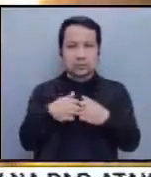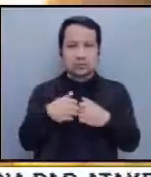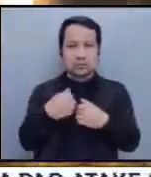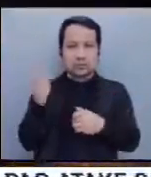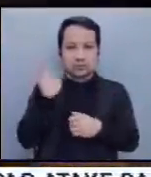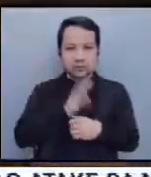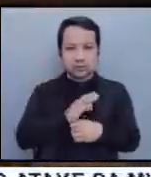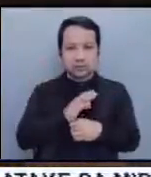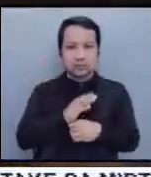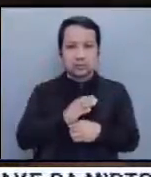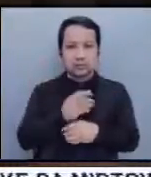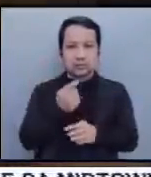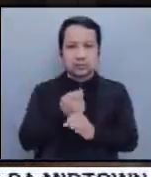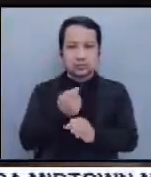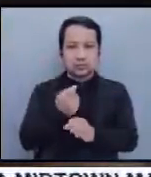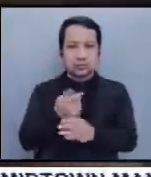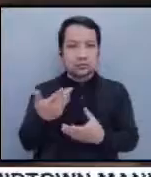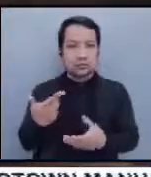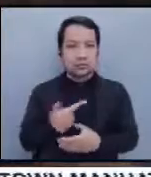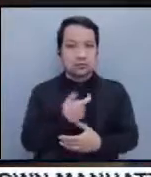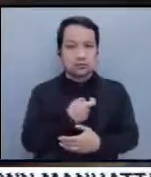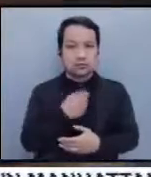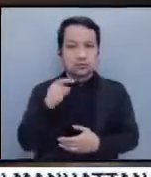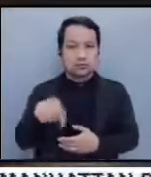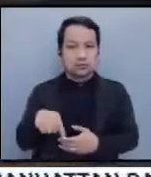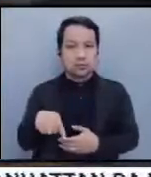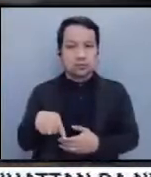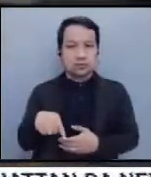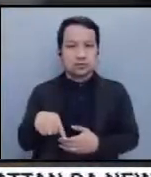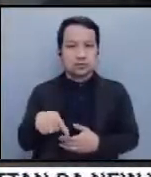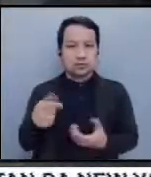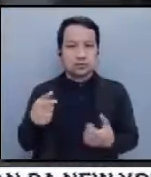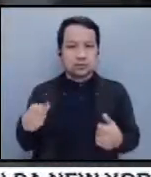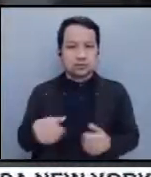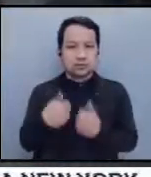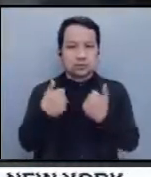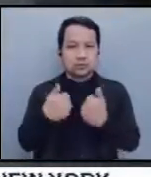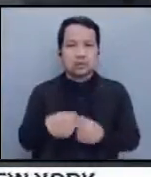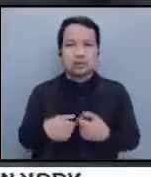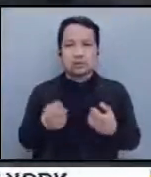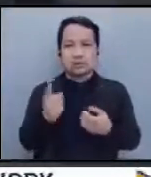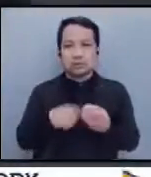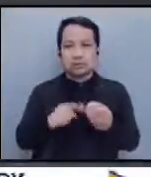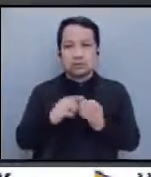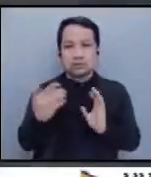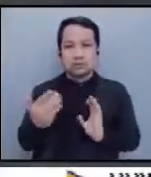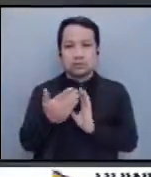ng truck pero walang napaulat na nasaktan sa aksidente. Posibleng maharap ang